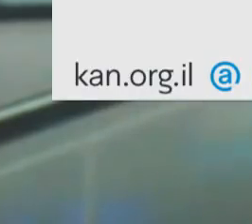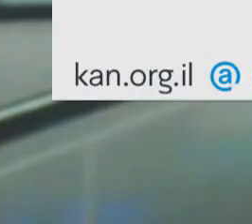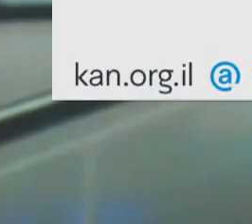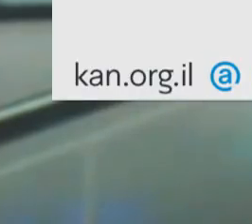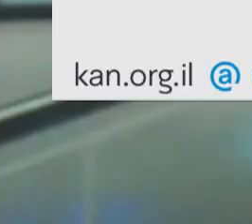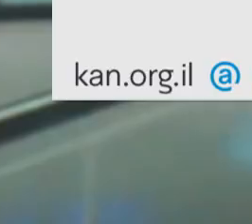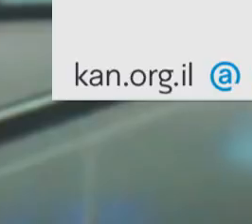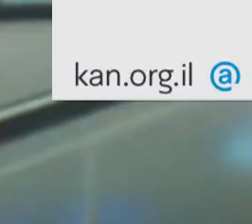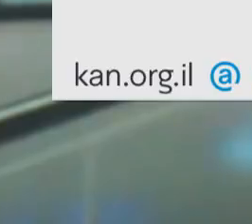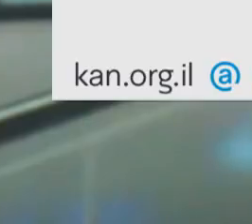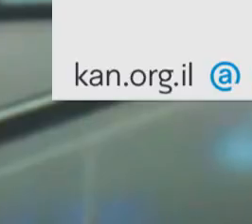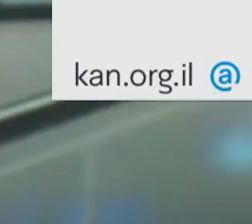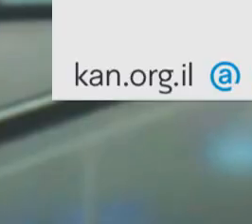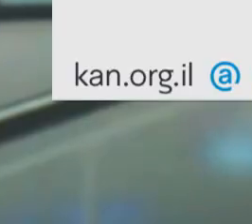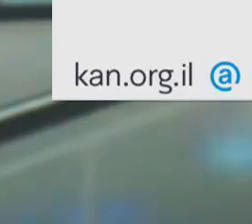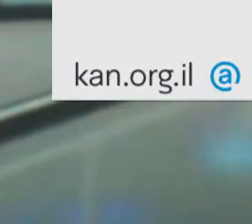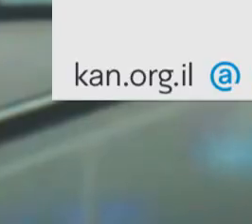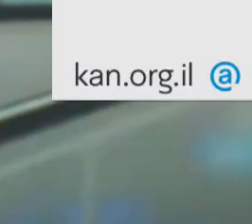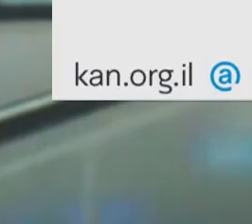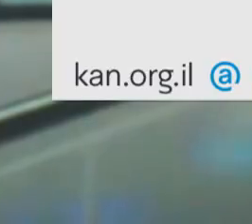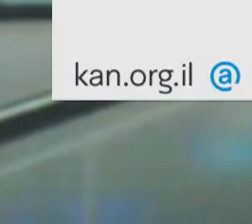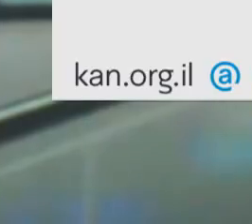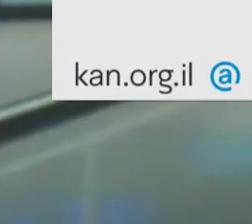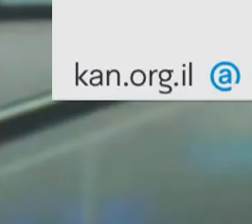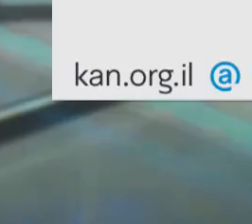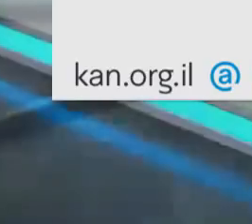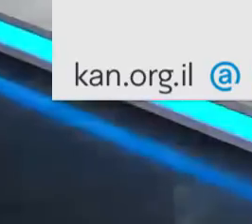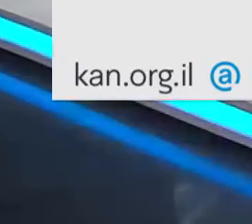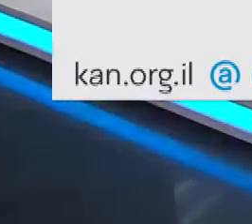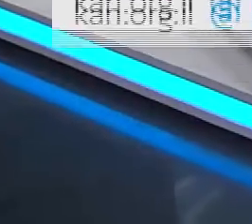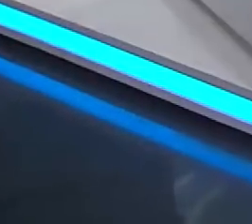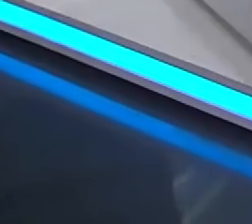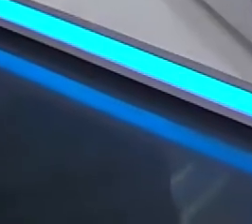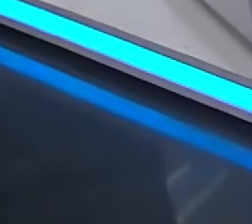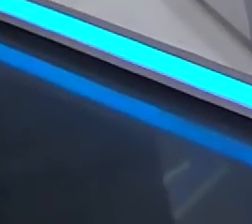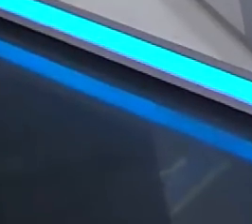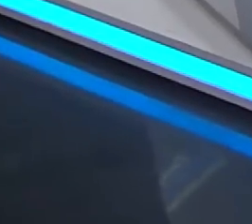הלילה. עכשיו, בפרק השני של טיול אחרי צבא. ערב נעים שיהיה לכם, להתראות.